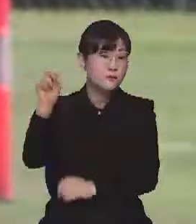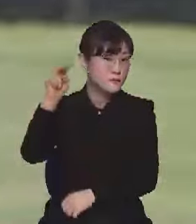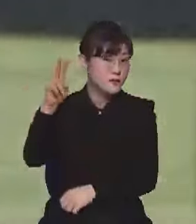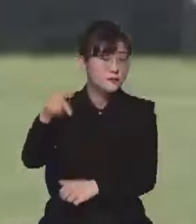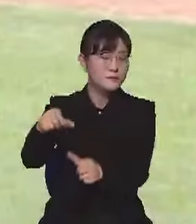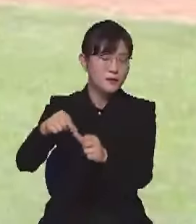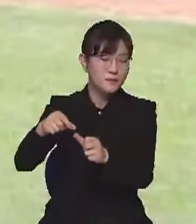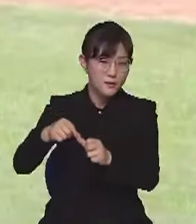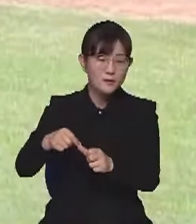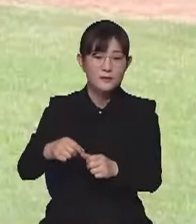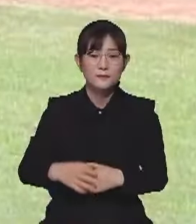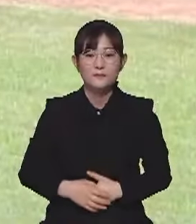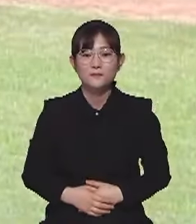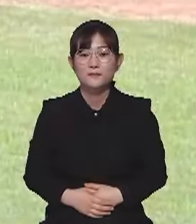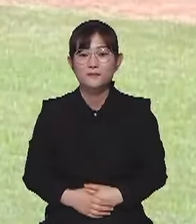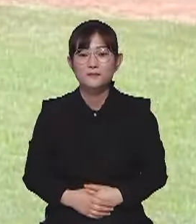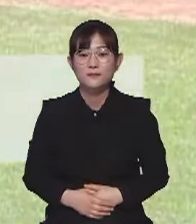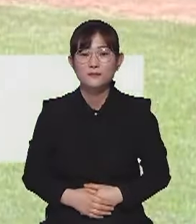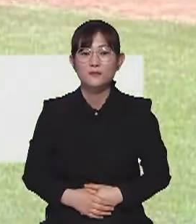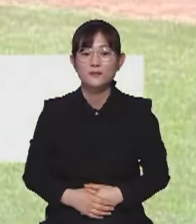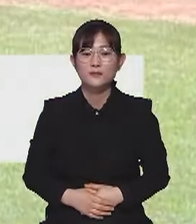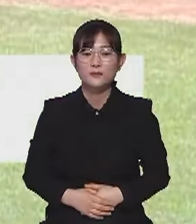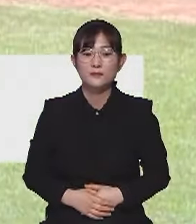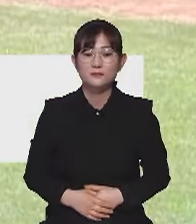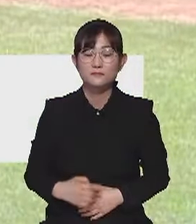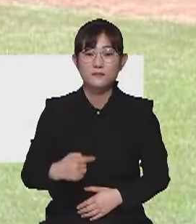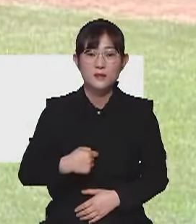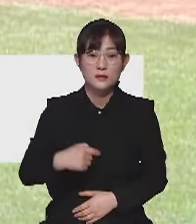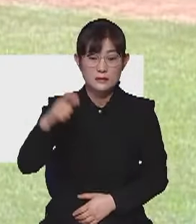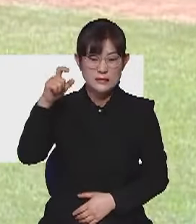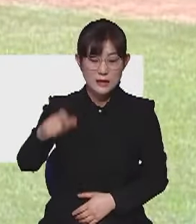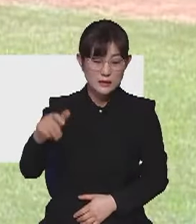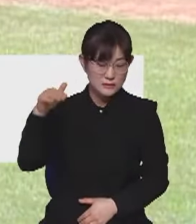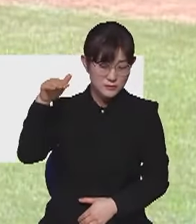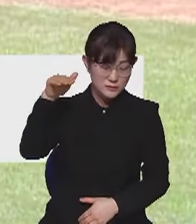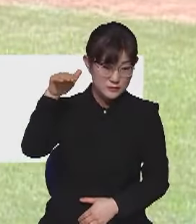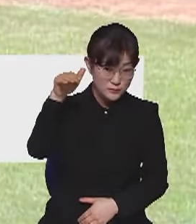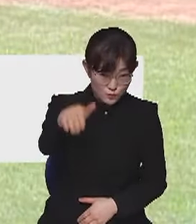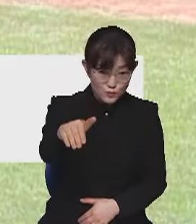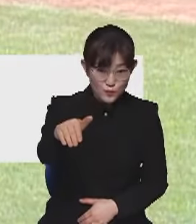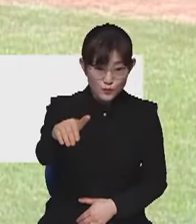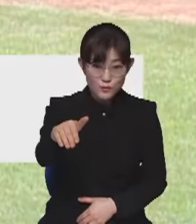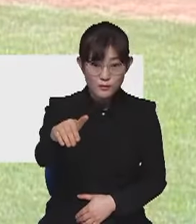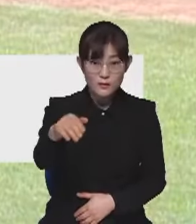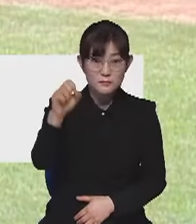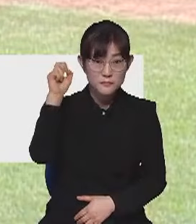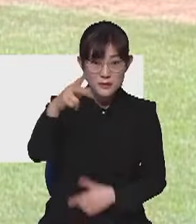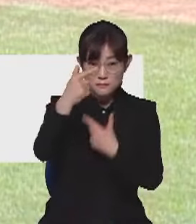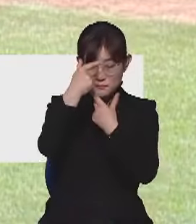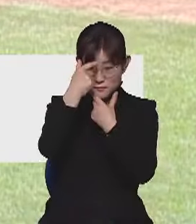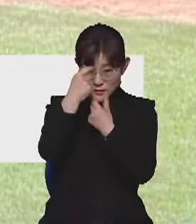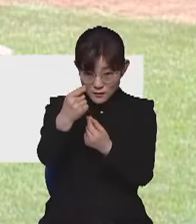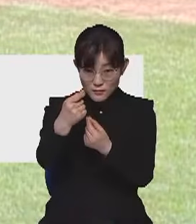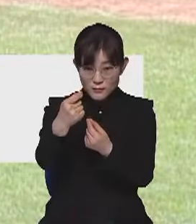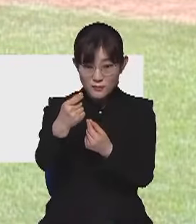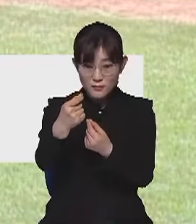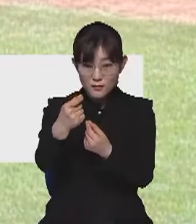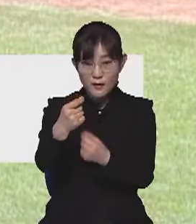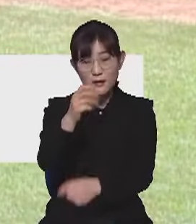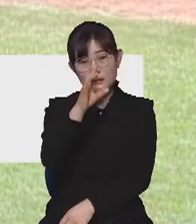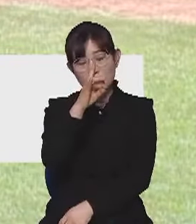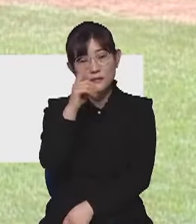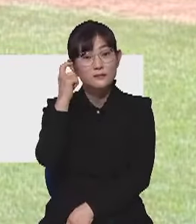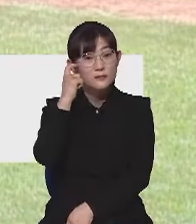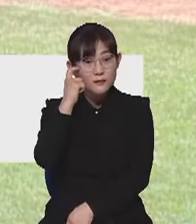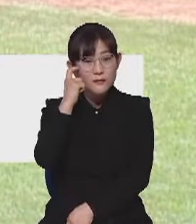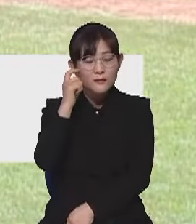보입니다. 일단은 강한 직구와 이제 그래도 이제 강한 직구하면은 약간 좀 많이